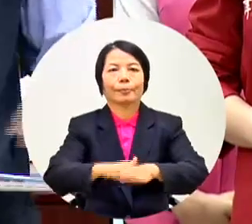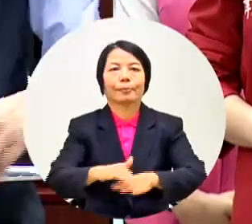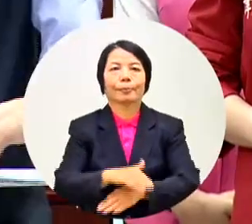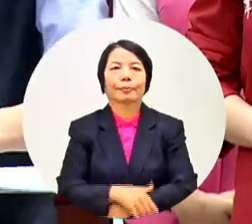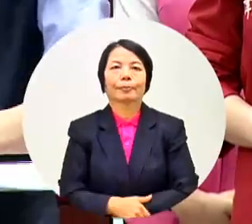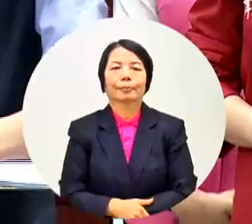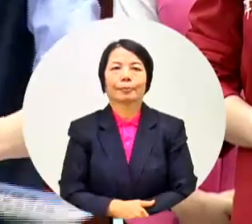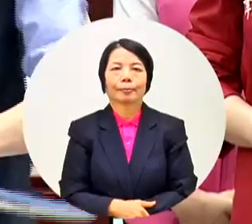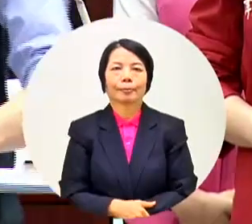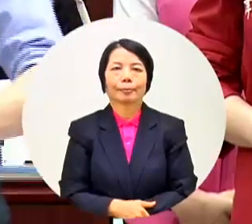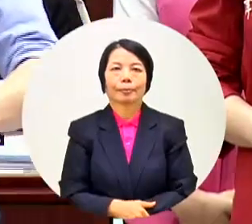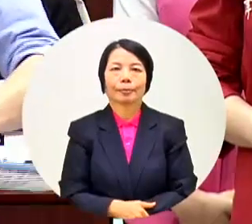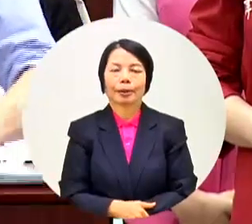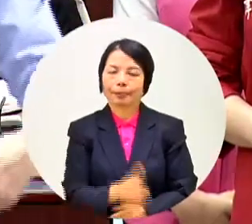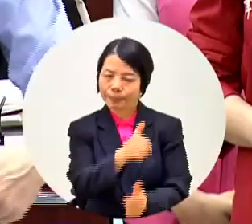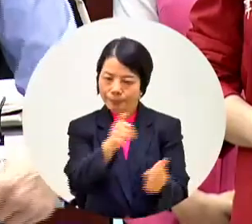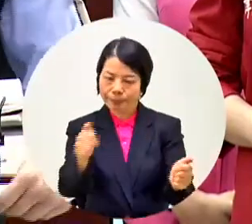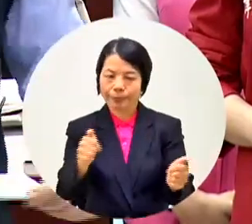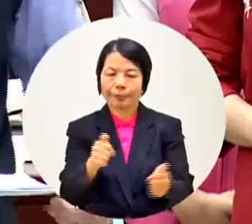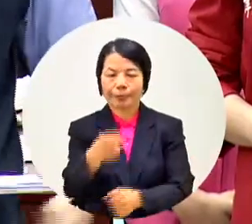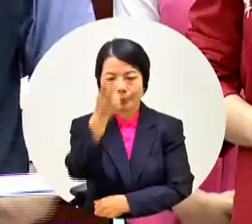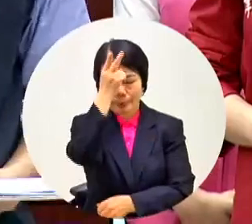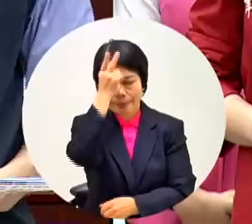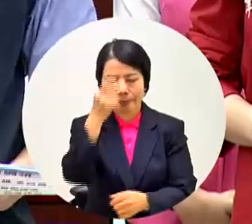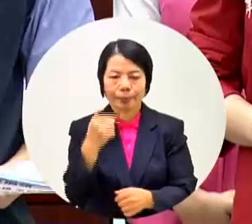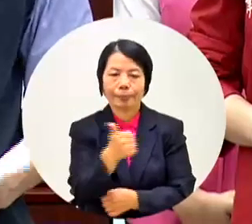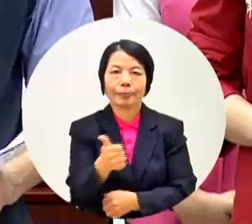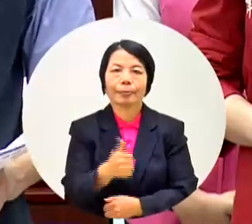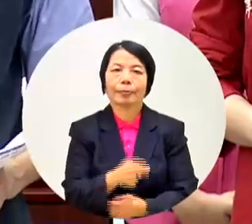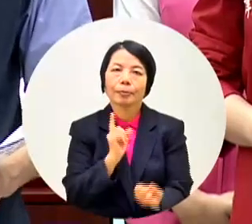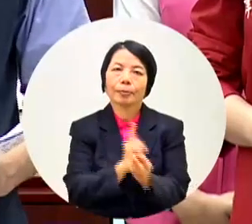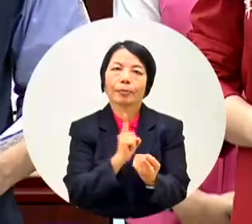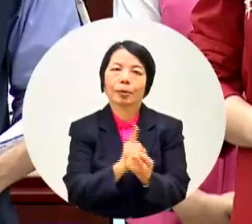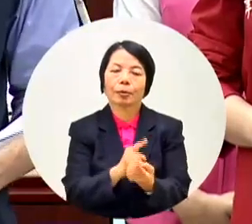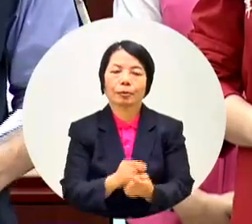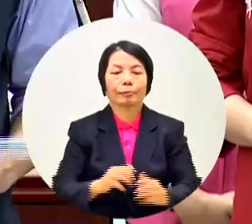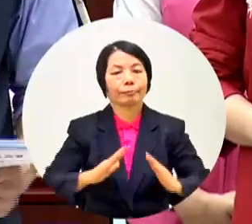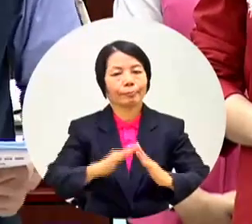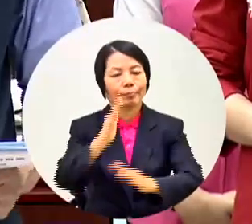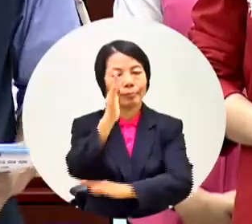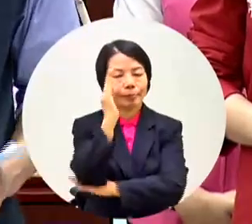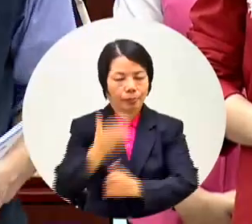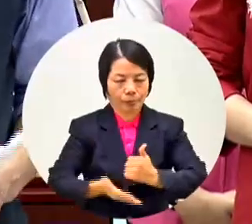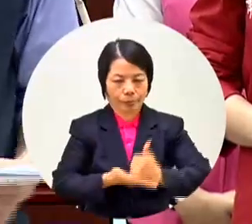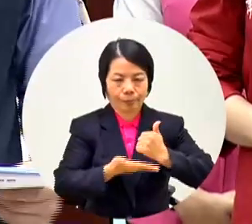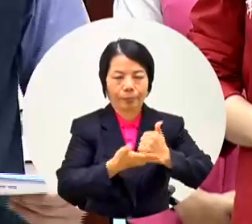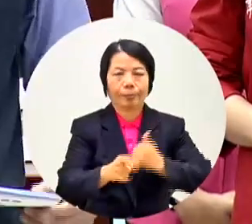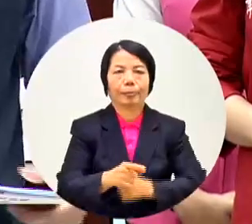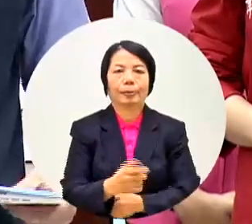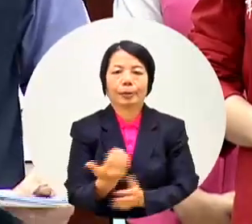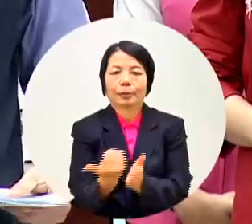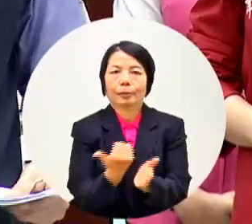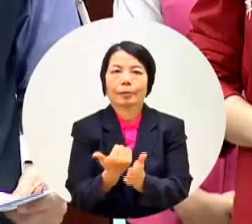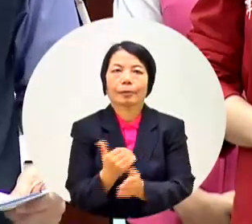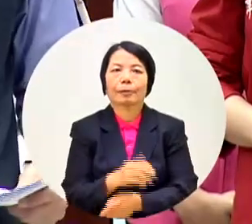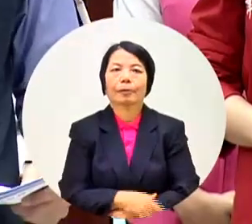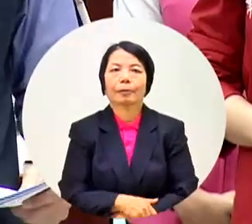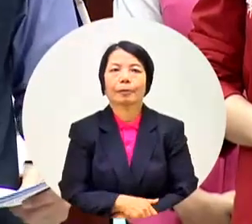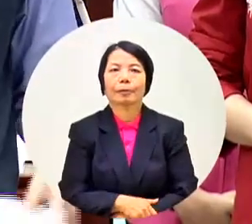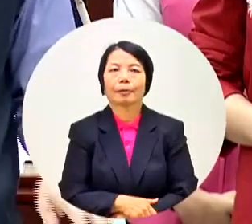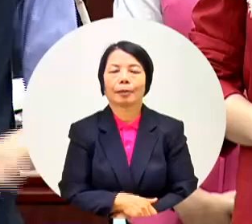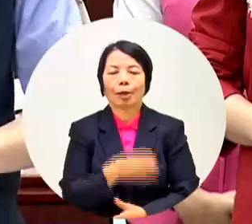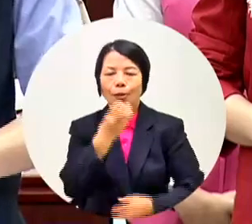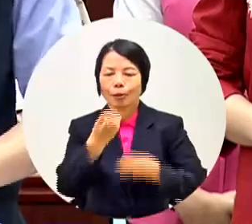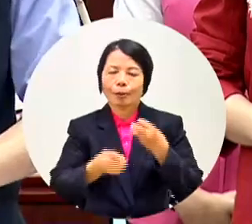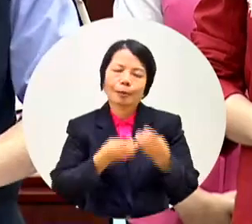曾俊杰议员呢，对我们市政府的鼓励，以及对刚刚一个语重心长的讲话。如果我们真的能做